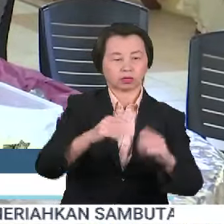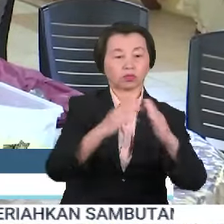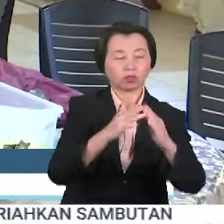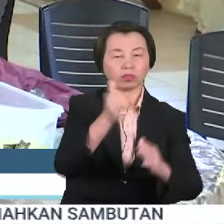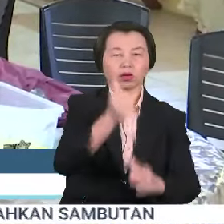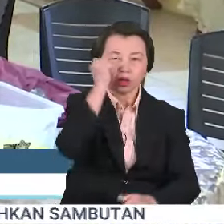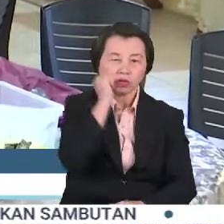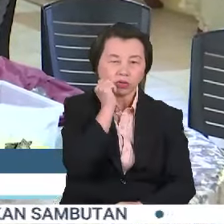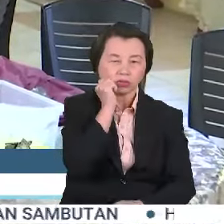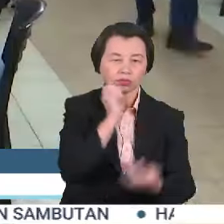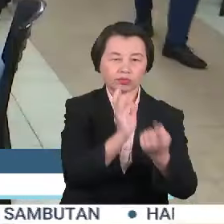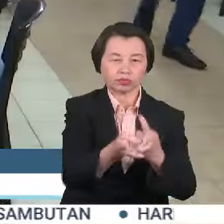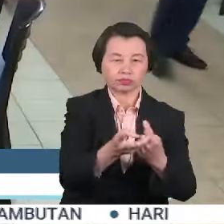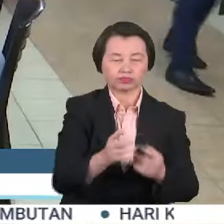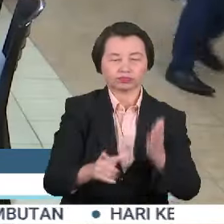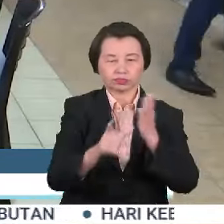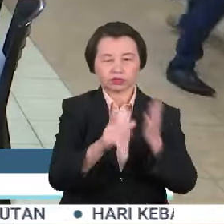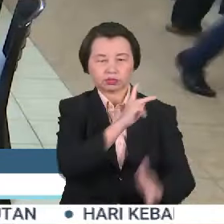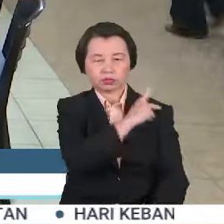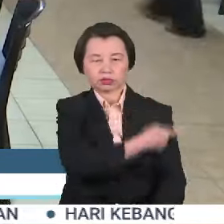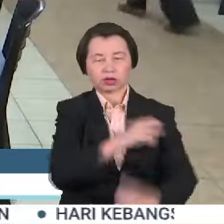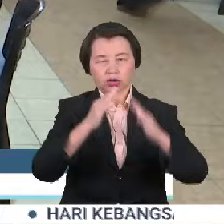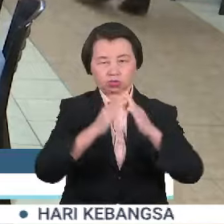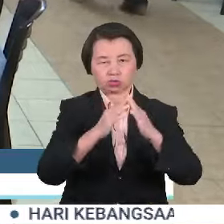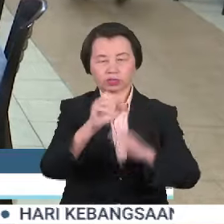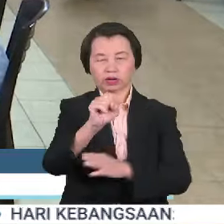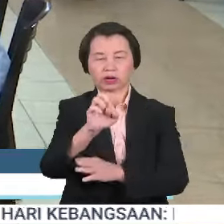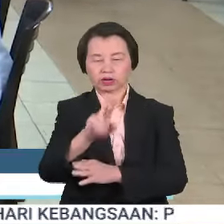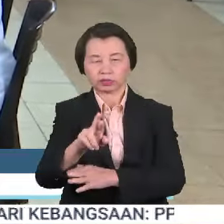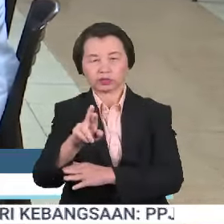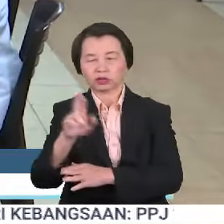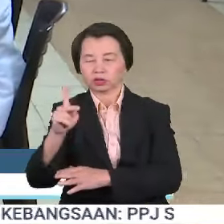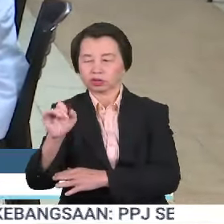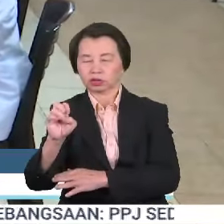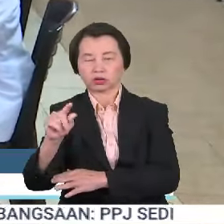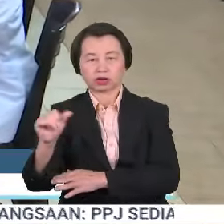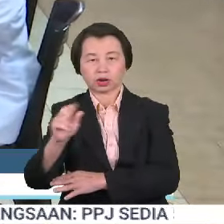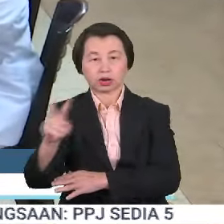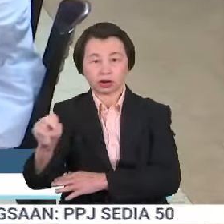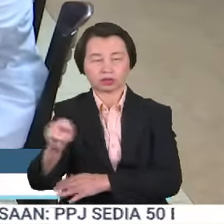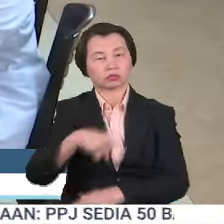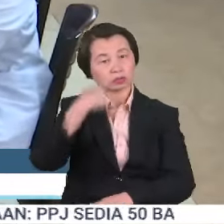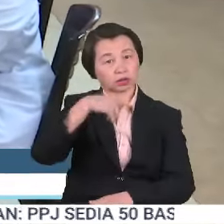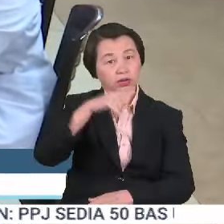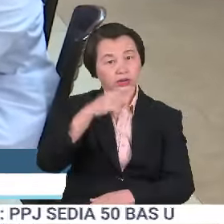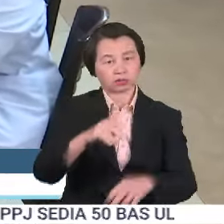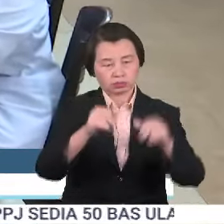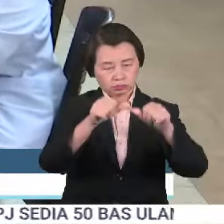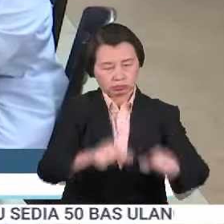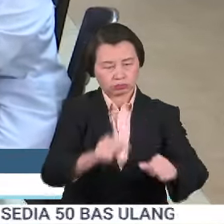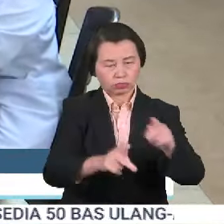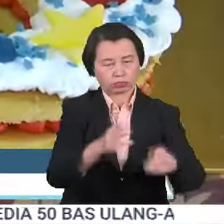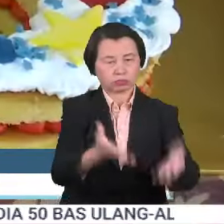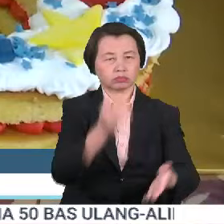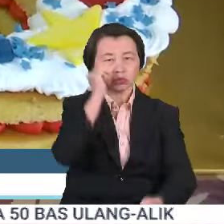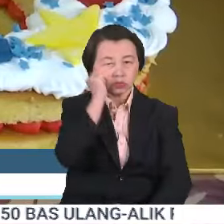Kebajikan berkenaan timbalan penguasa rumah sedih kenangan norak asli Rumah